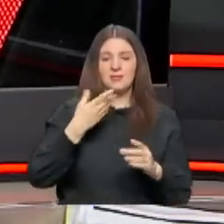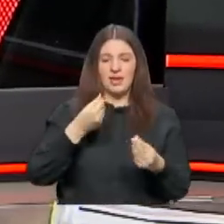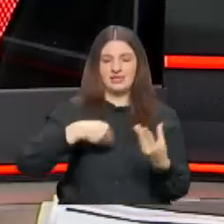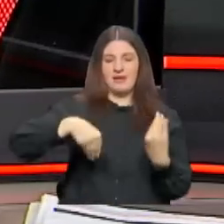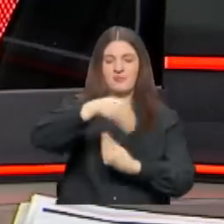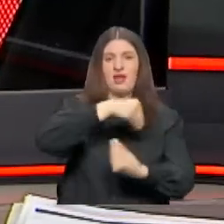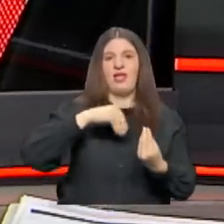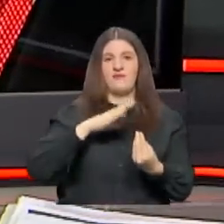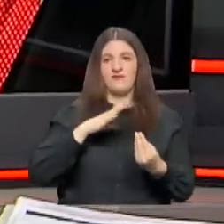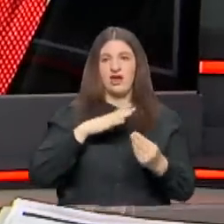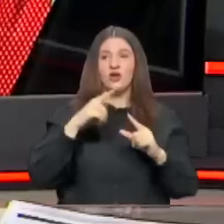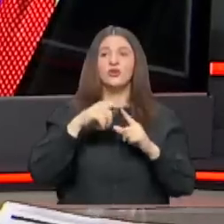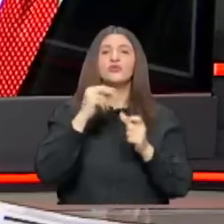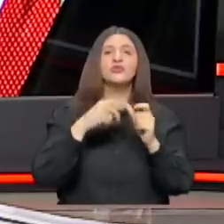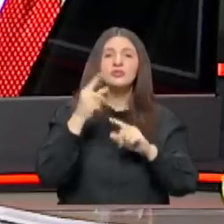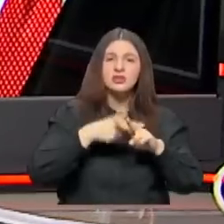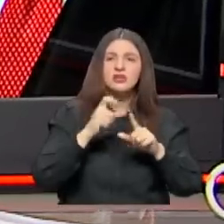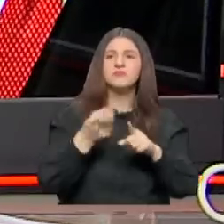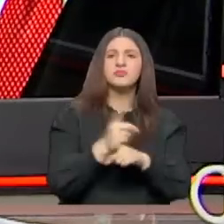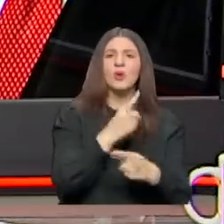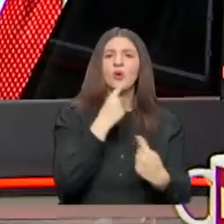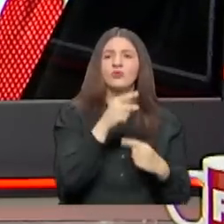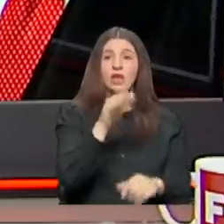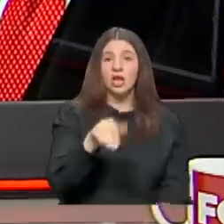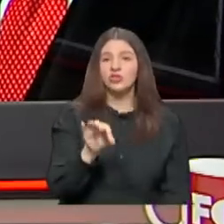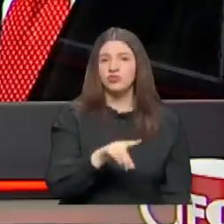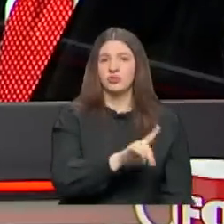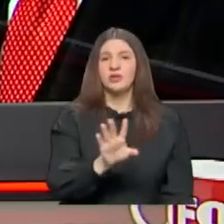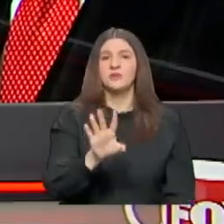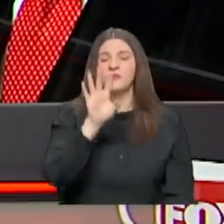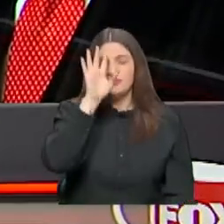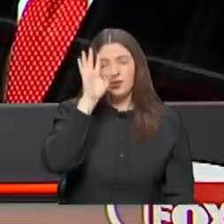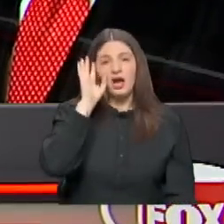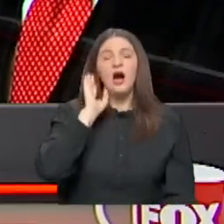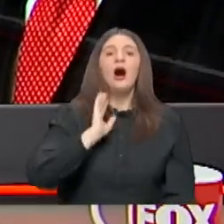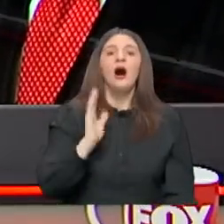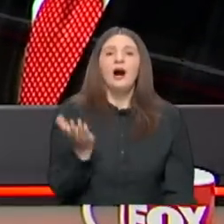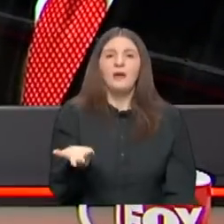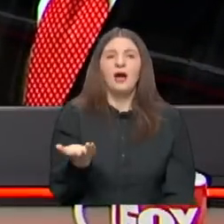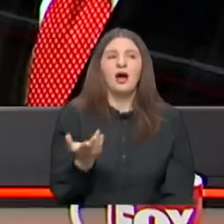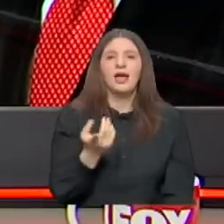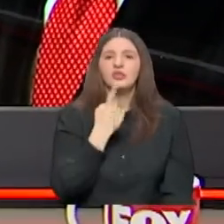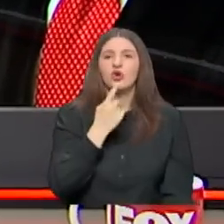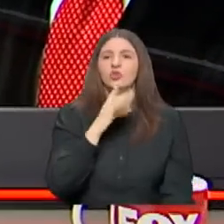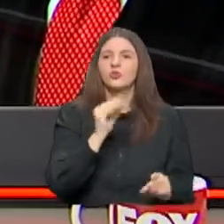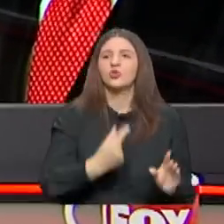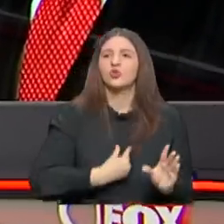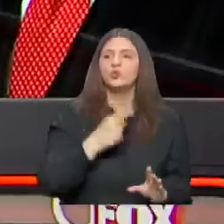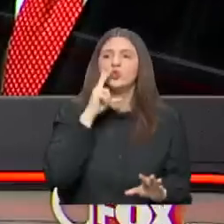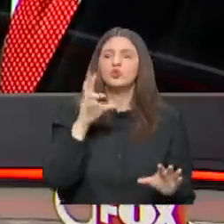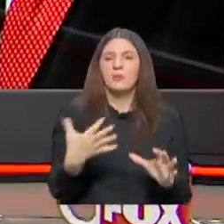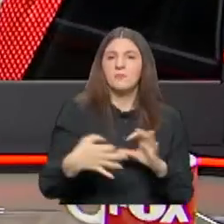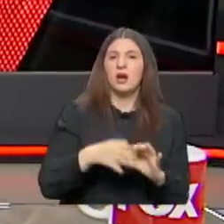var. TÜSİAD, MÜSİAD konuşuyor. Ona da geleceğiz şimdi. Fakat sözde bütün ümidimizi